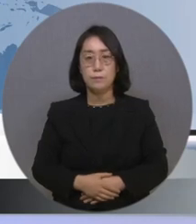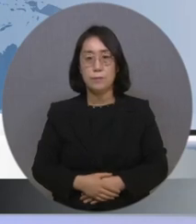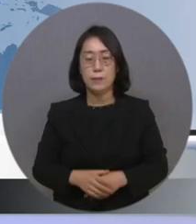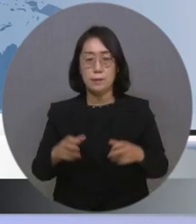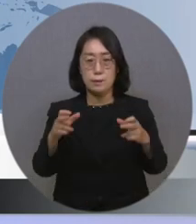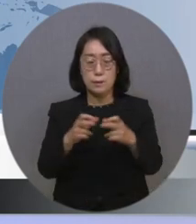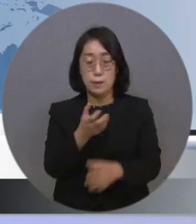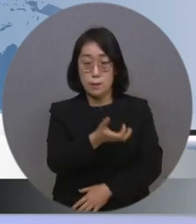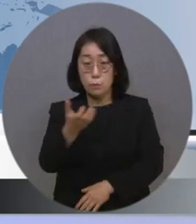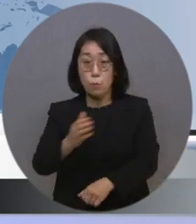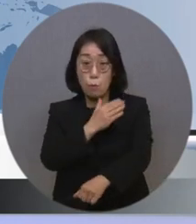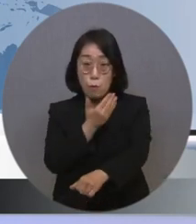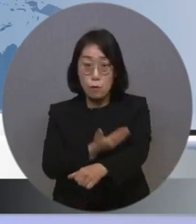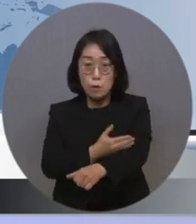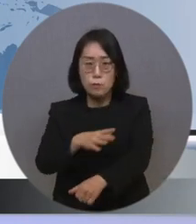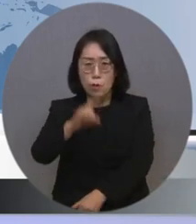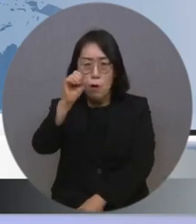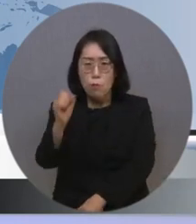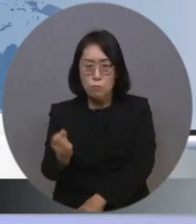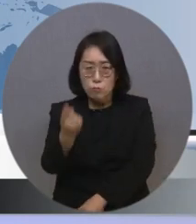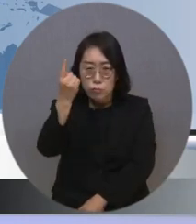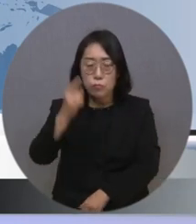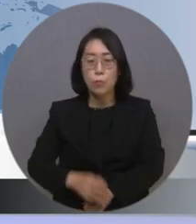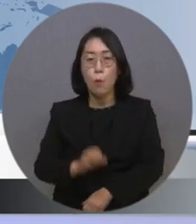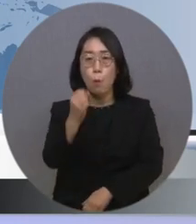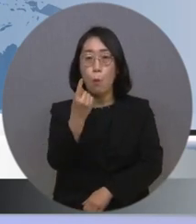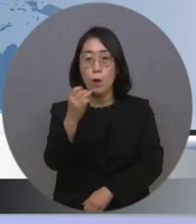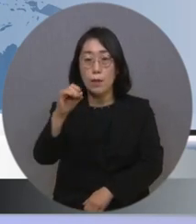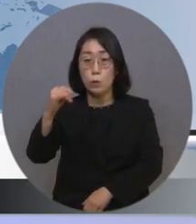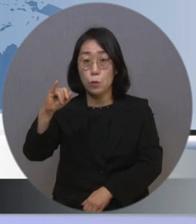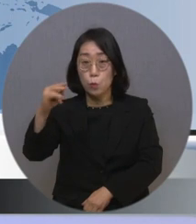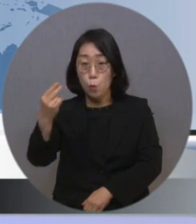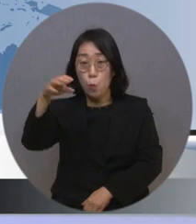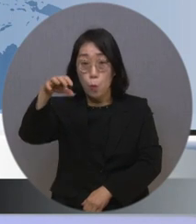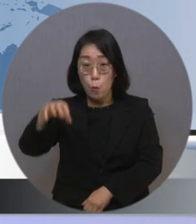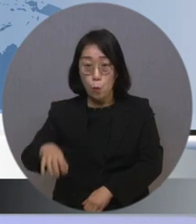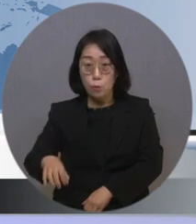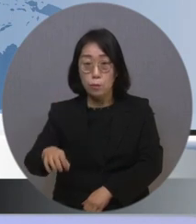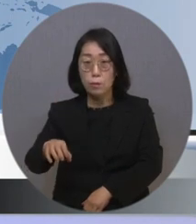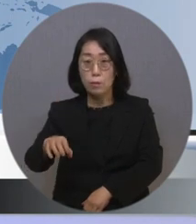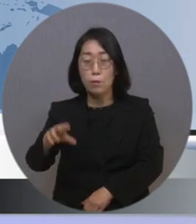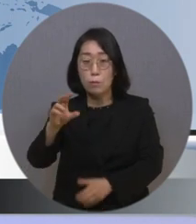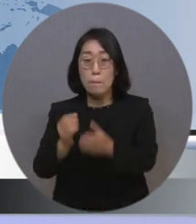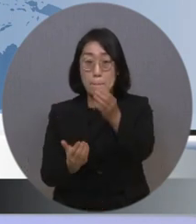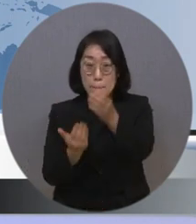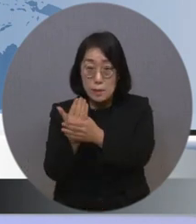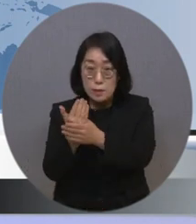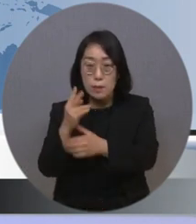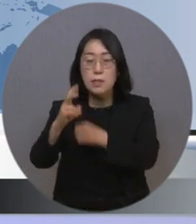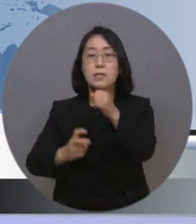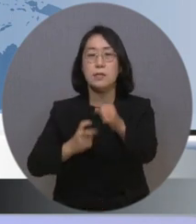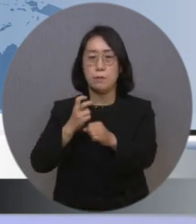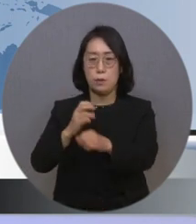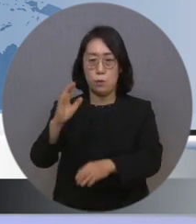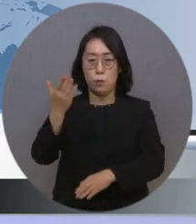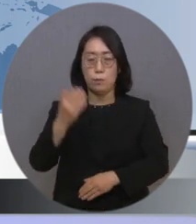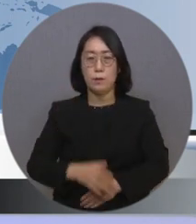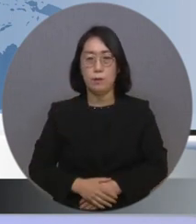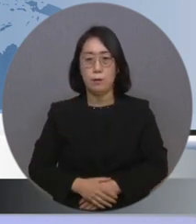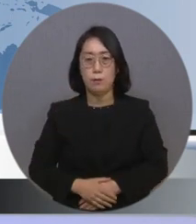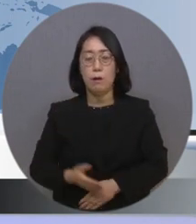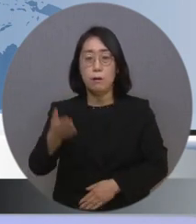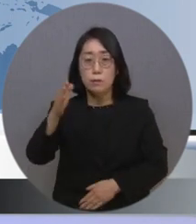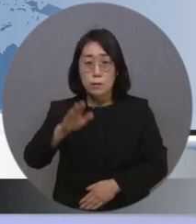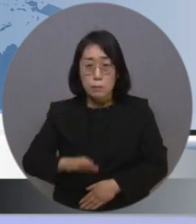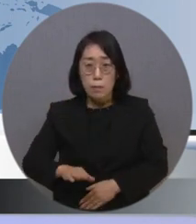장애인 이동권 투쟁의 시작이 됐던 오이도역 리프트 추락 참사가 발생한 지 22년이 지났습니다.